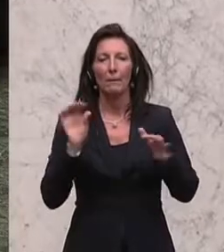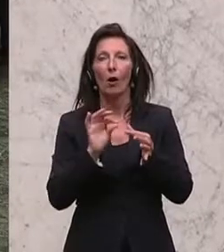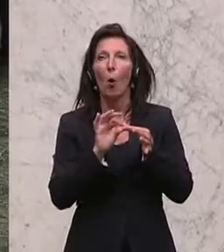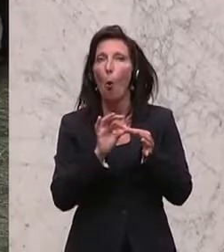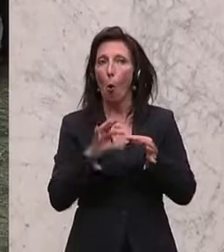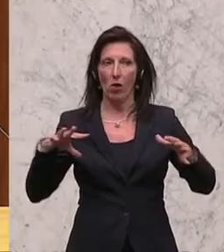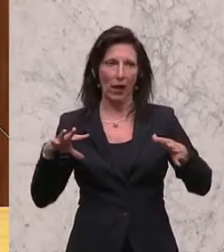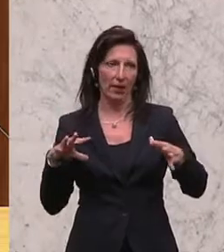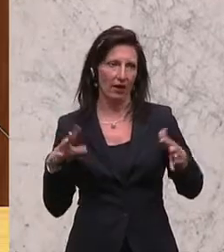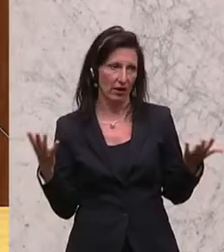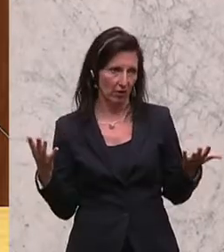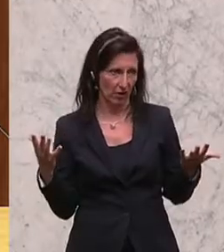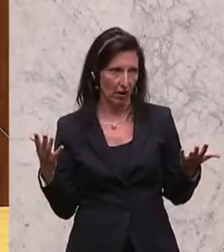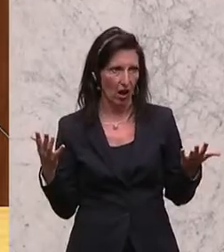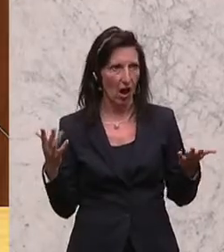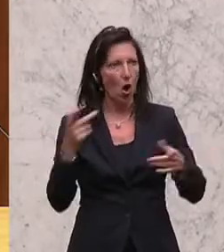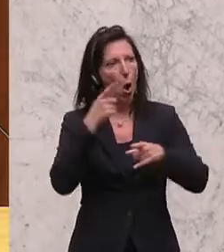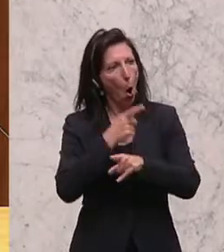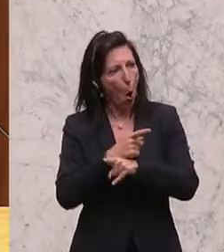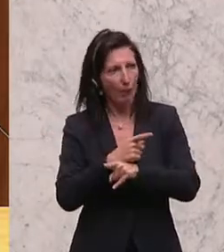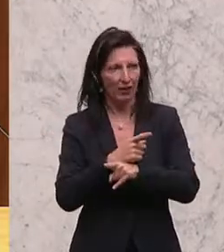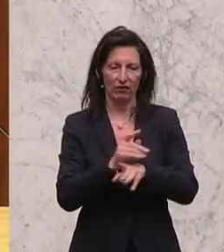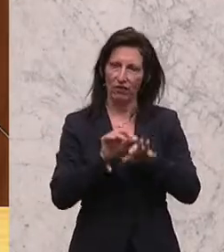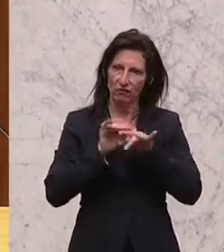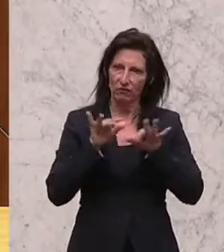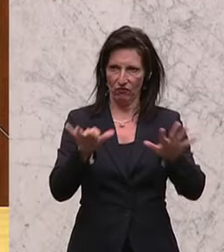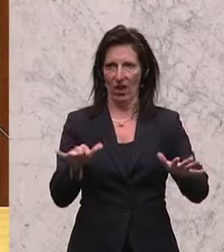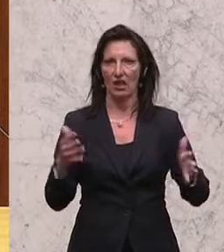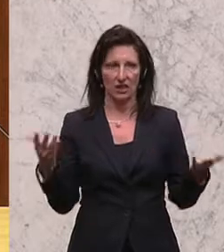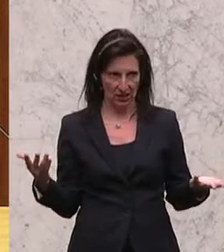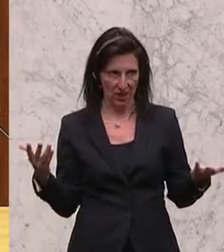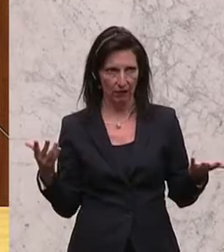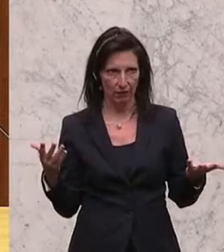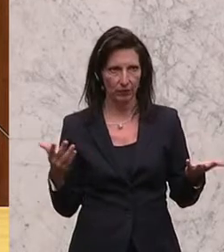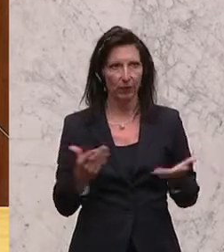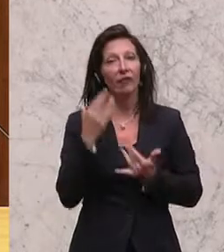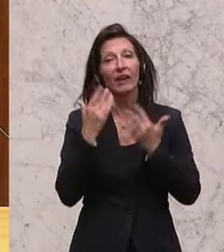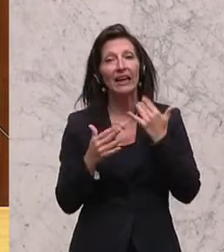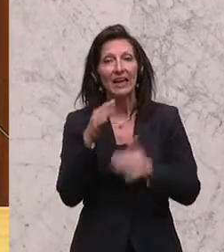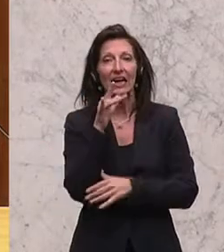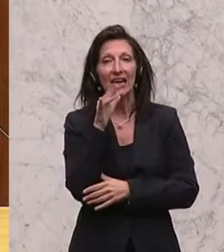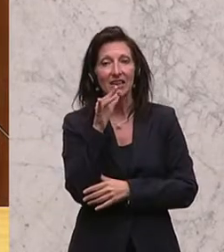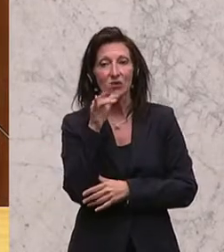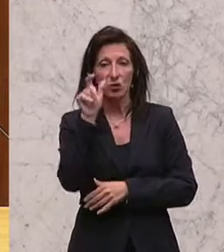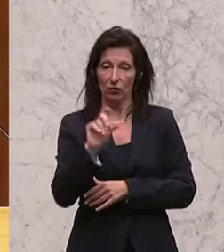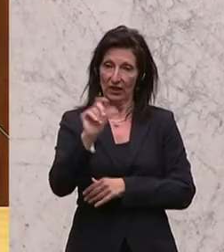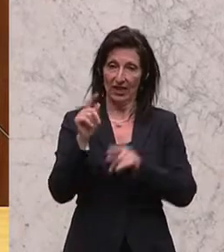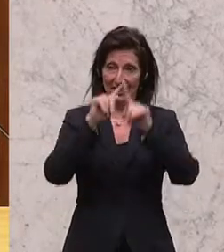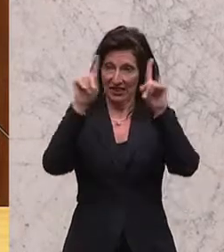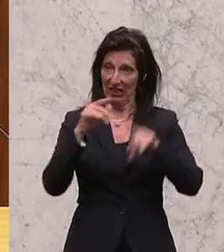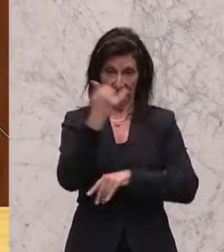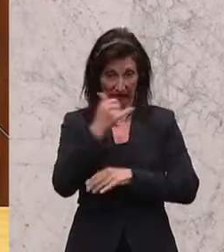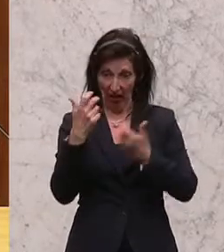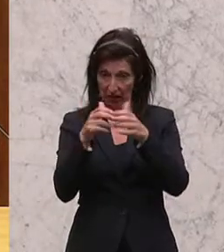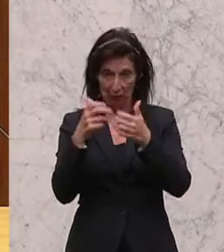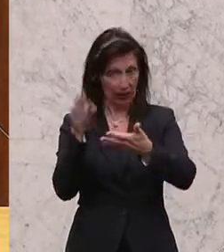Unabhängig, objektiv und wirksam sind die Prädikate des Rechnungshofs und die stehen auf jeder ersten Seite bei jedem Bericht